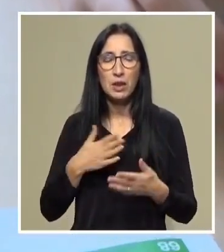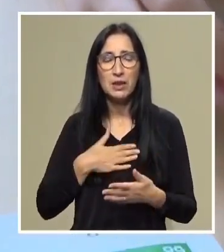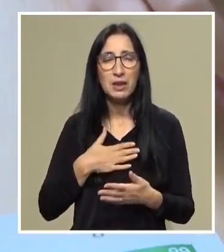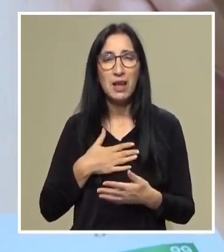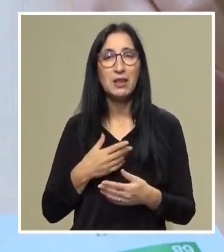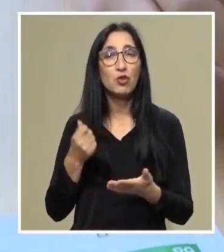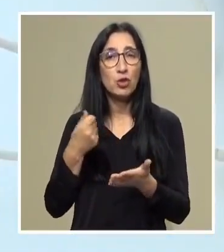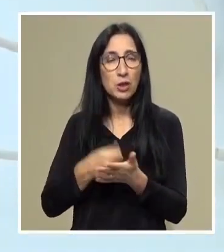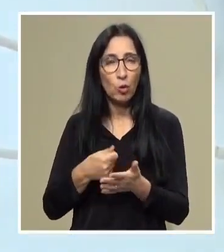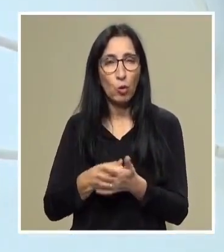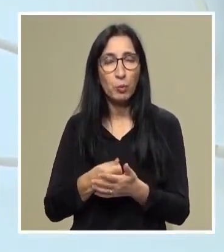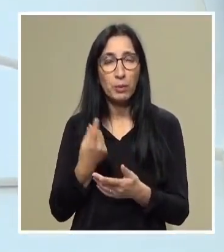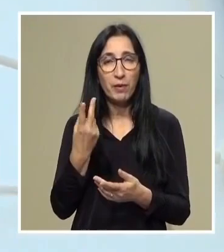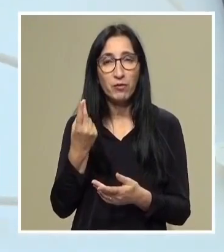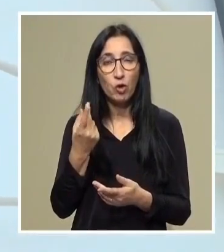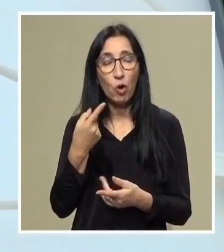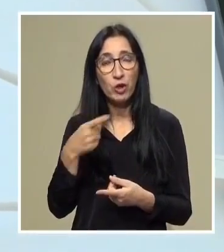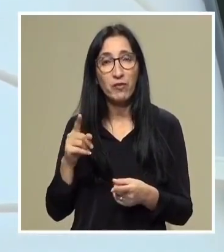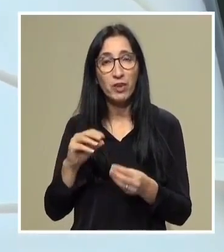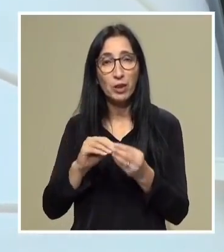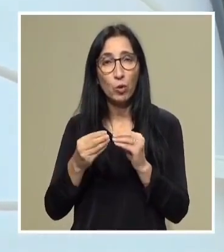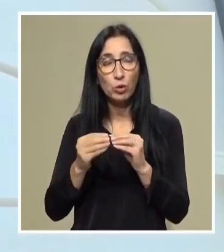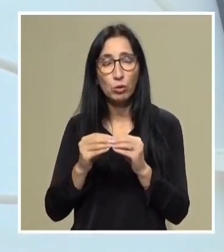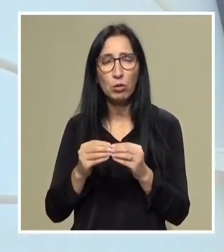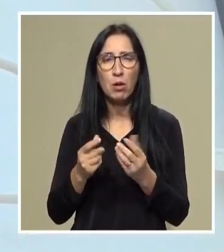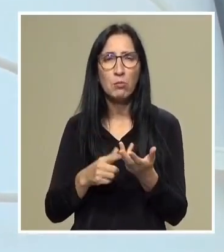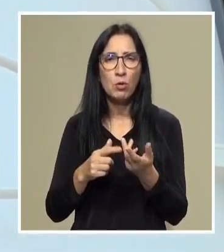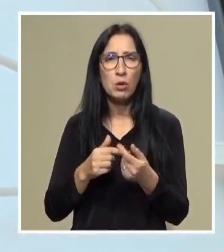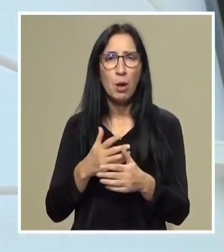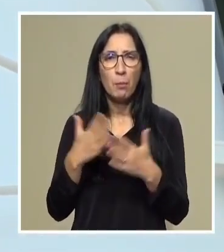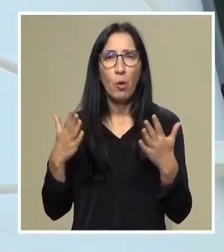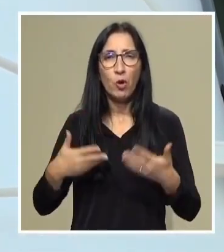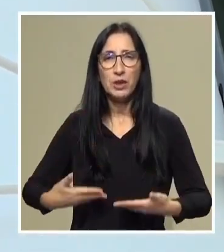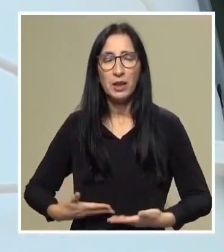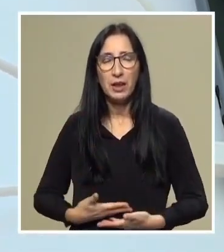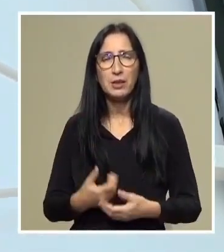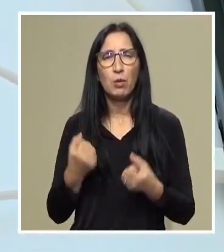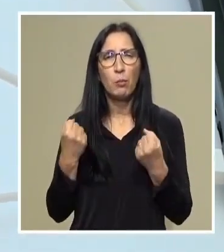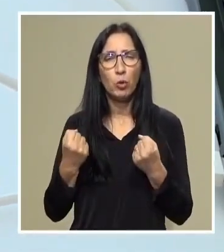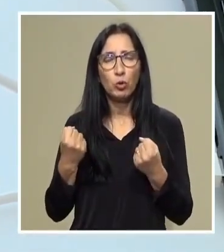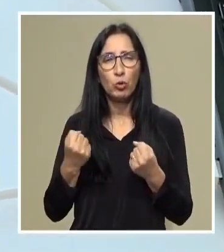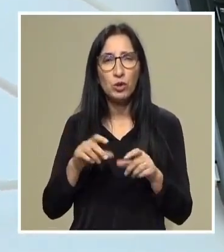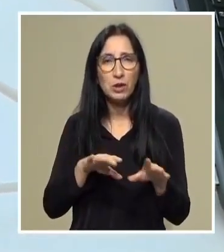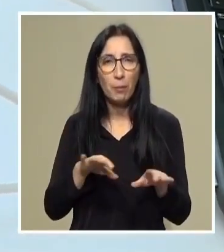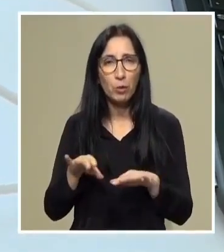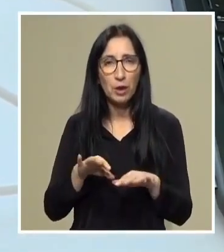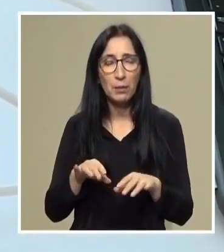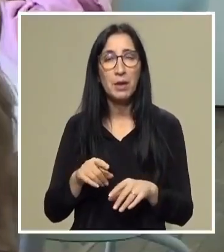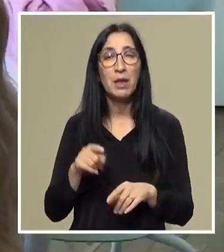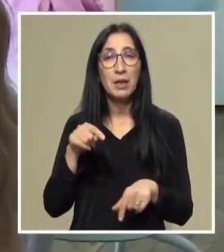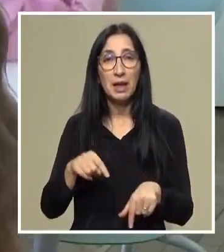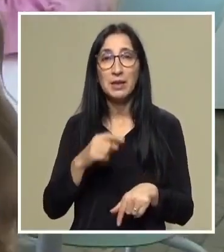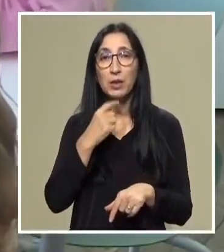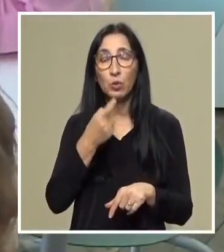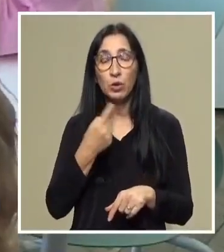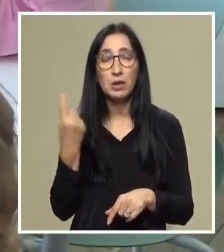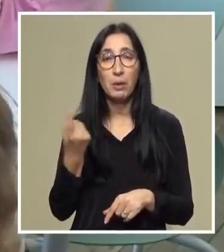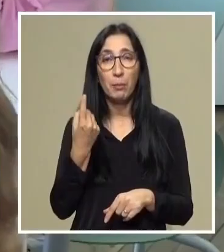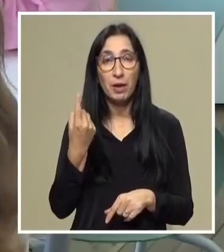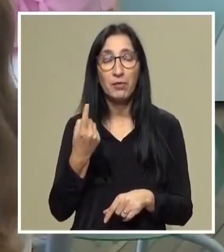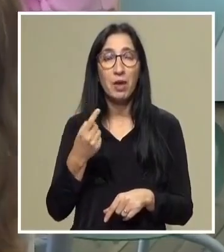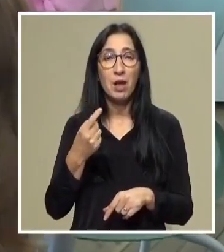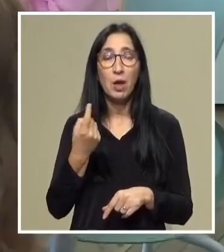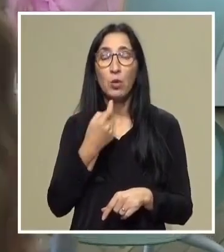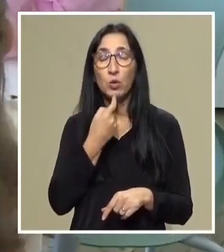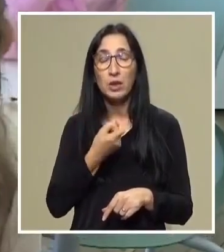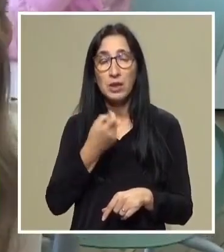че закупихме втори вид конструктори, доста по-интересни, доста по-сложни за програмиране и тази година, за първа година сме в